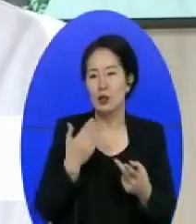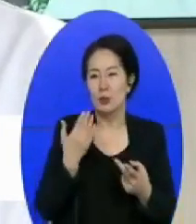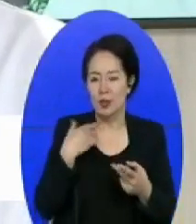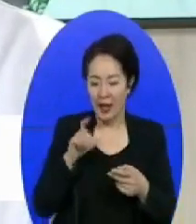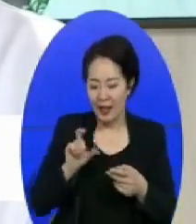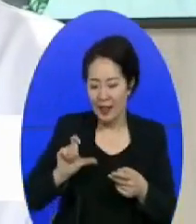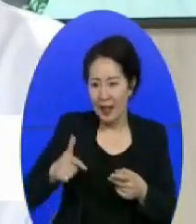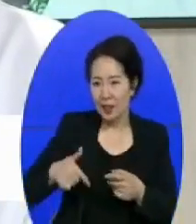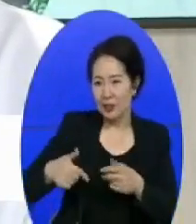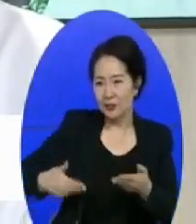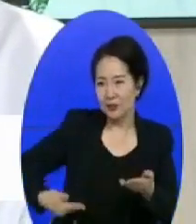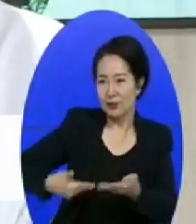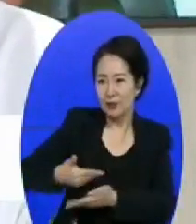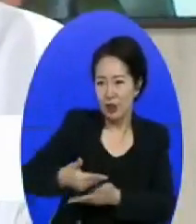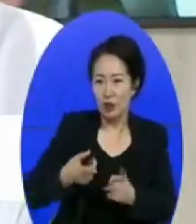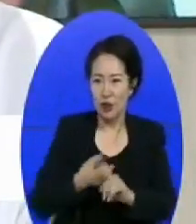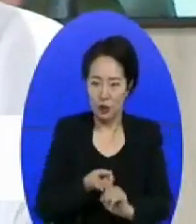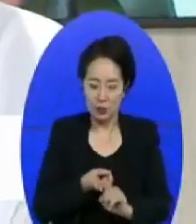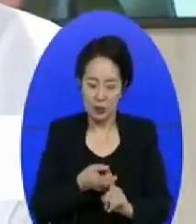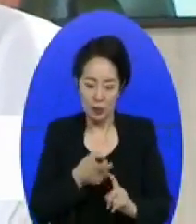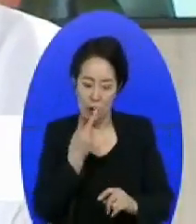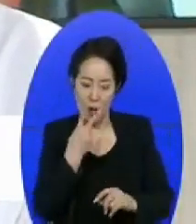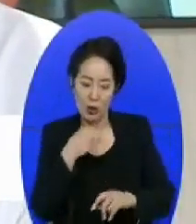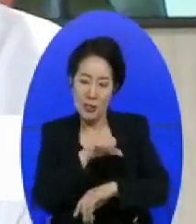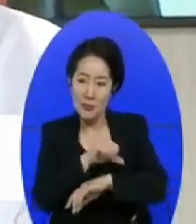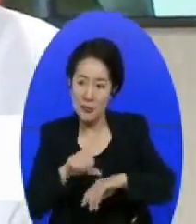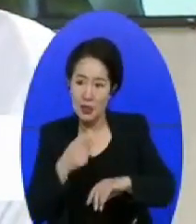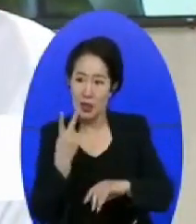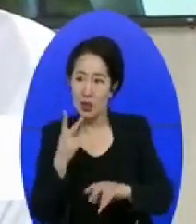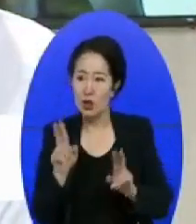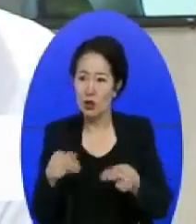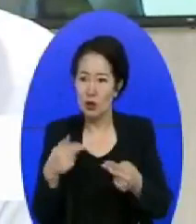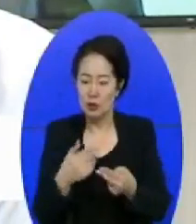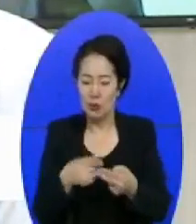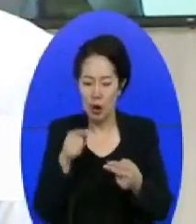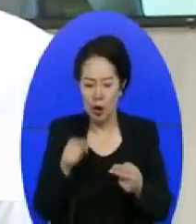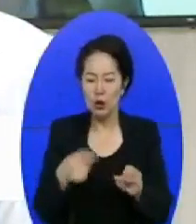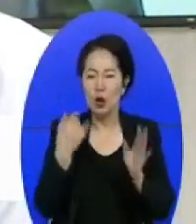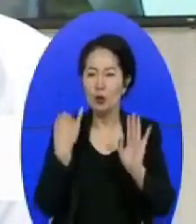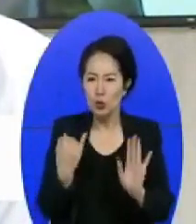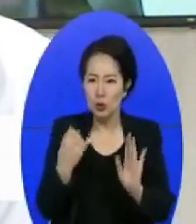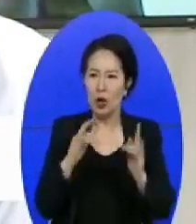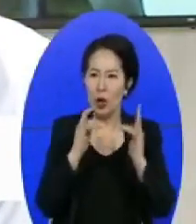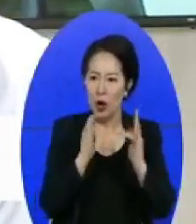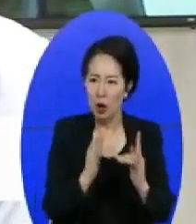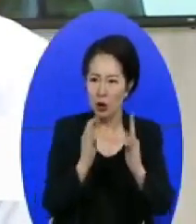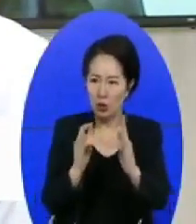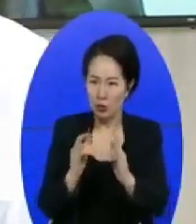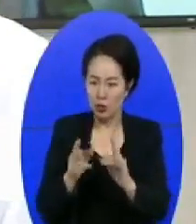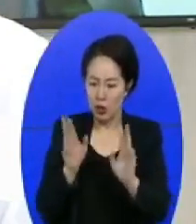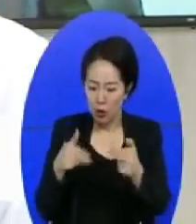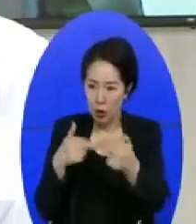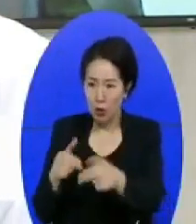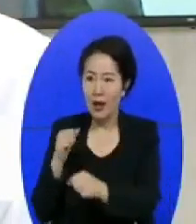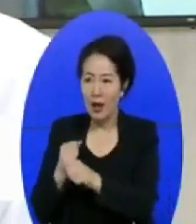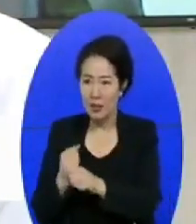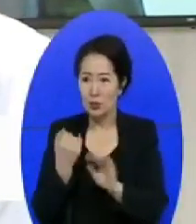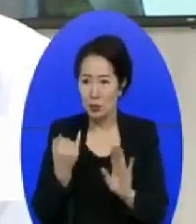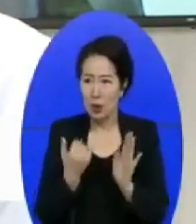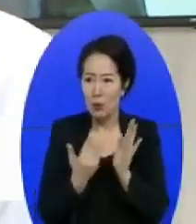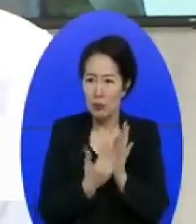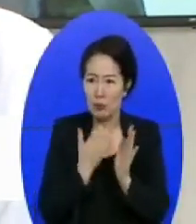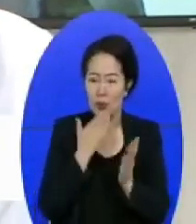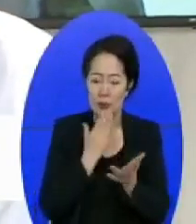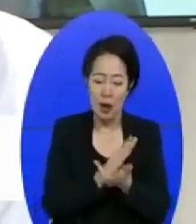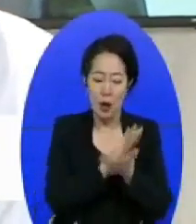элэг шилжүүлэн сулхтай холбоотой 2 мэс заслын өрөө нэмээд одоо нийтээ яг 6 мэс заслын орн дээр мэс заслын өрөөнд үйл ажиллагаагаа явуулж байгаа